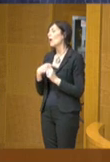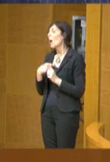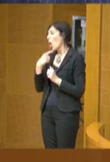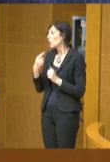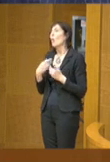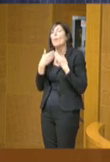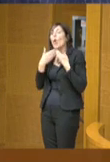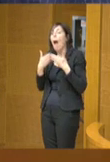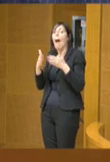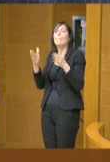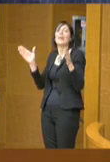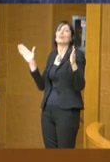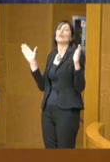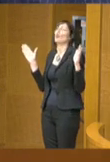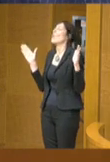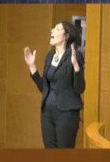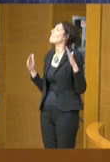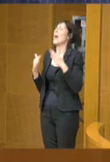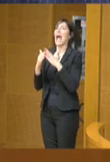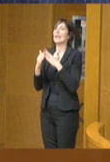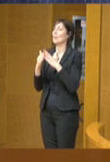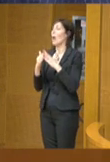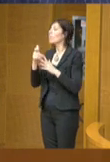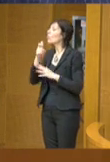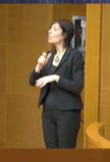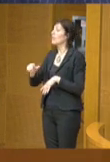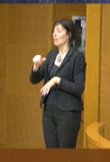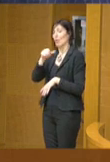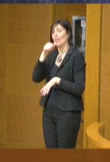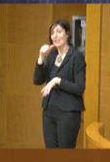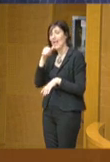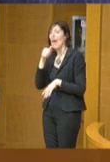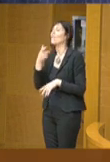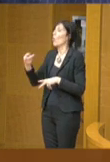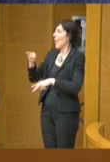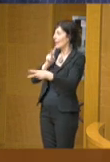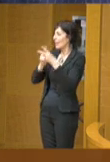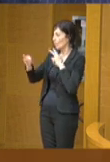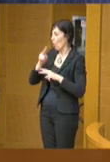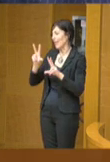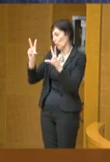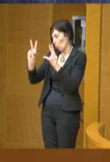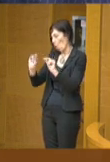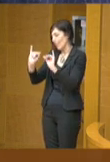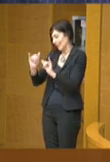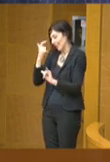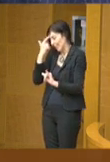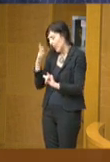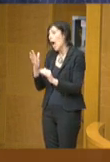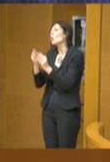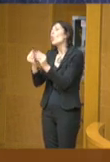massima, sapendo che c'è bisogno sicuramente di nuove risposte, di nuove